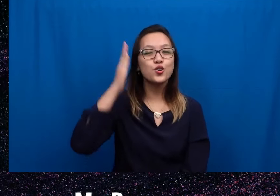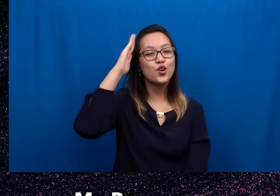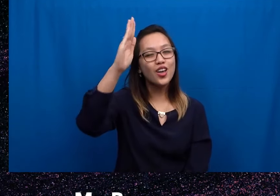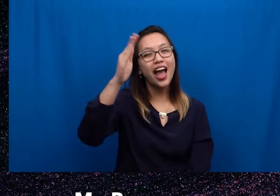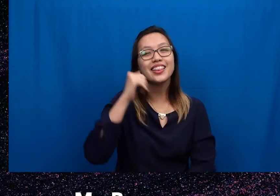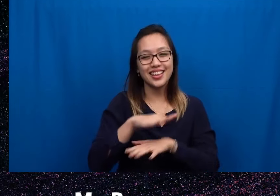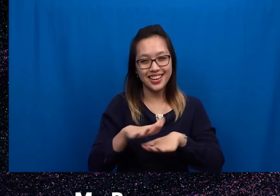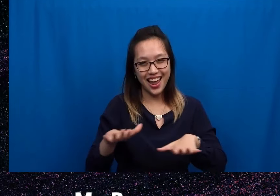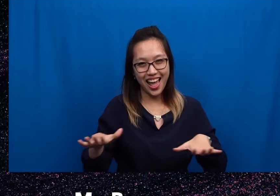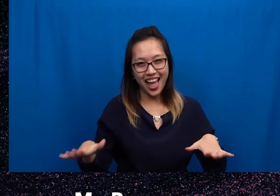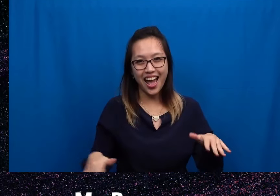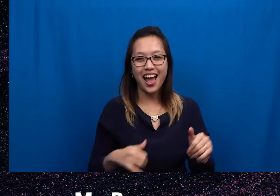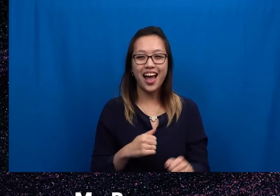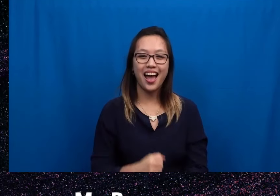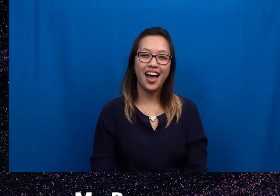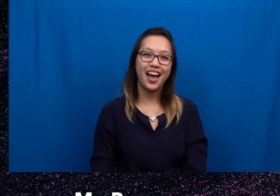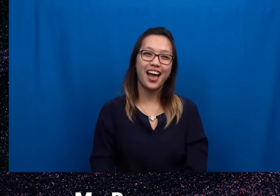Ku kan